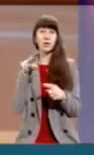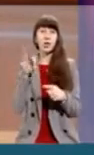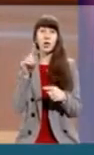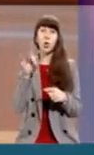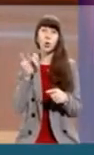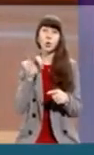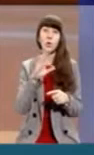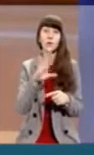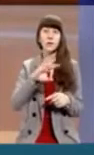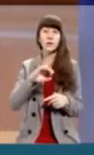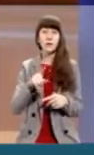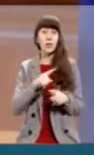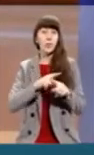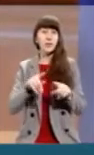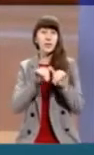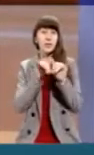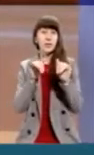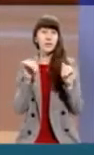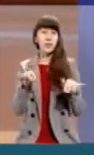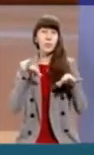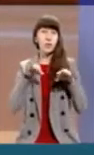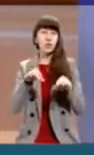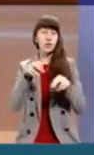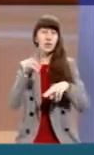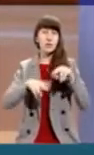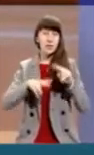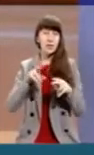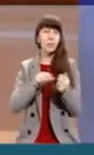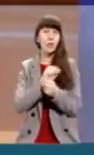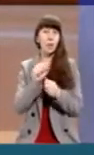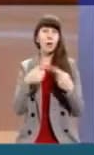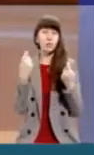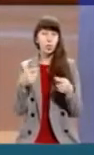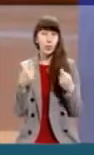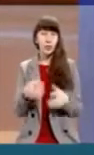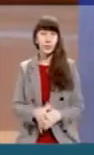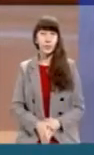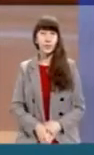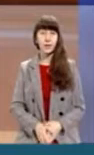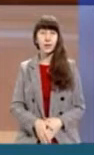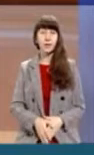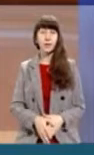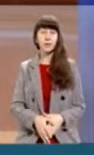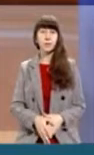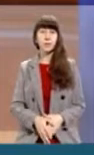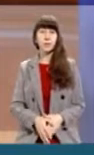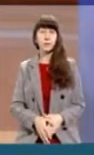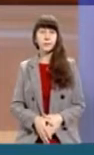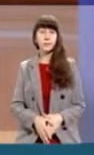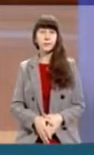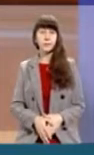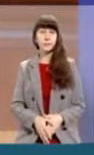көлік құрастыру саласының табысы мол, облыс экономикасының өсуінің 40%-ын құрады. Аймақтың негізгі капиталына